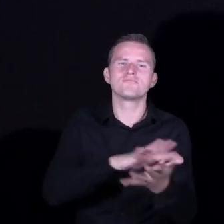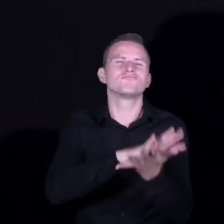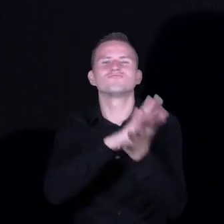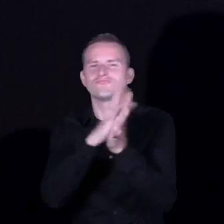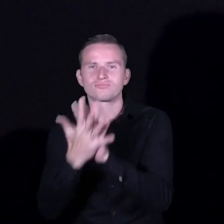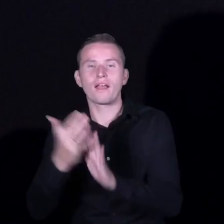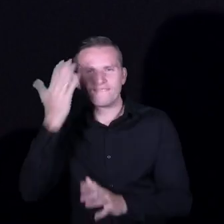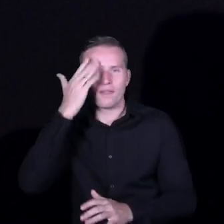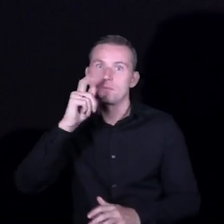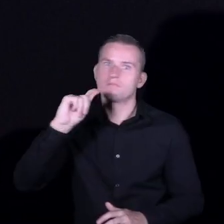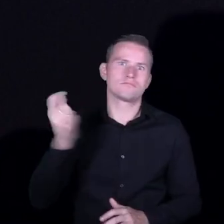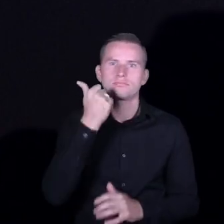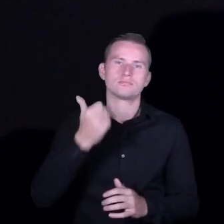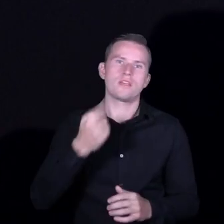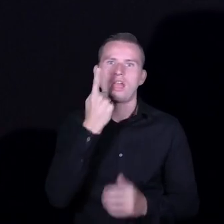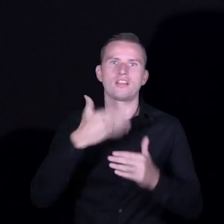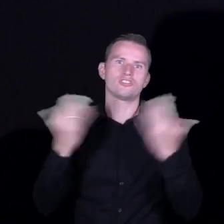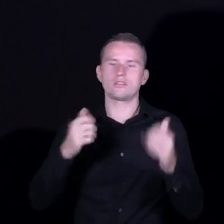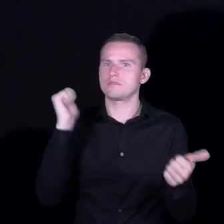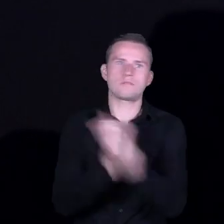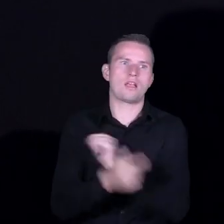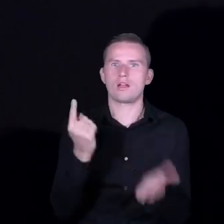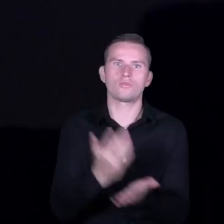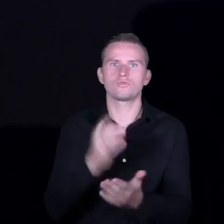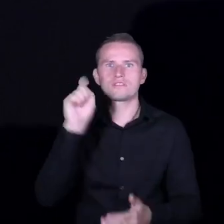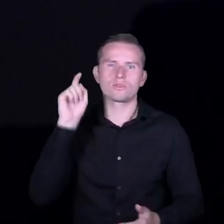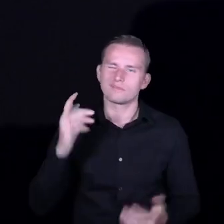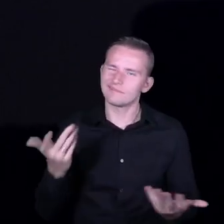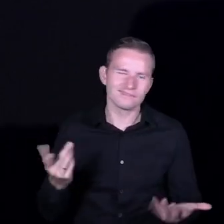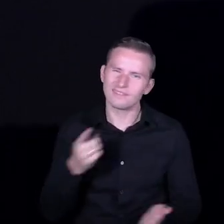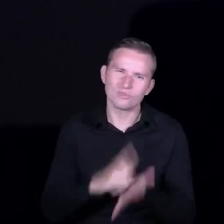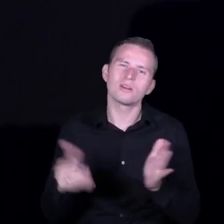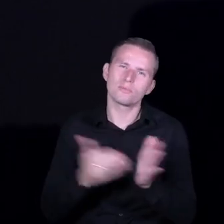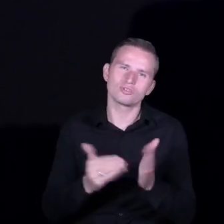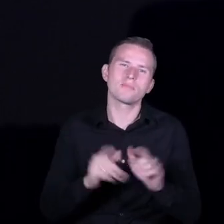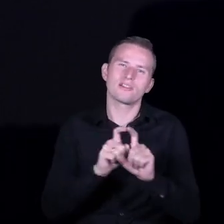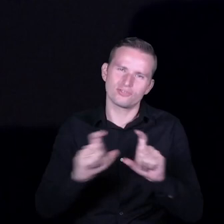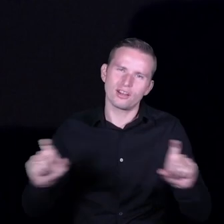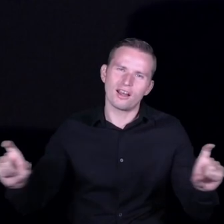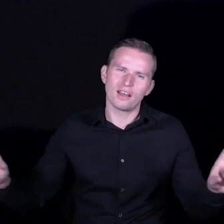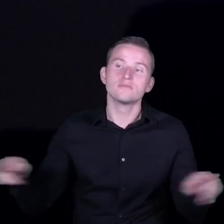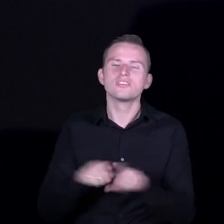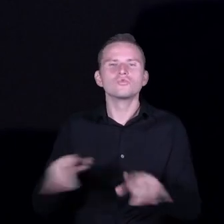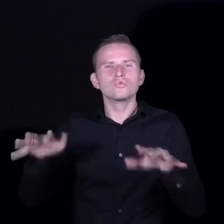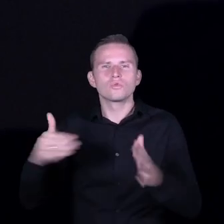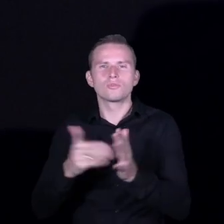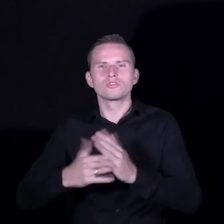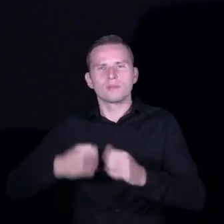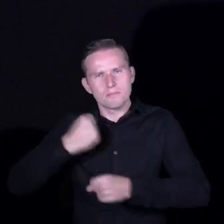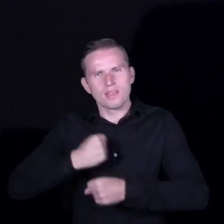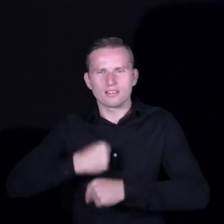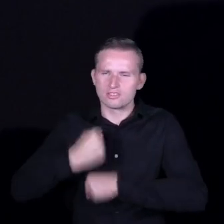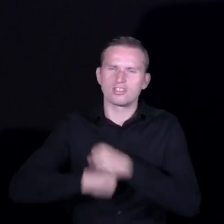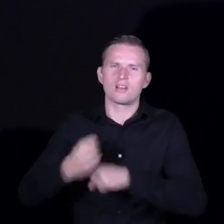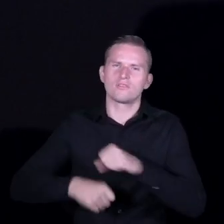dzień, że to, na to pewnie potrzeba bardzo dużo czasu i dużo zaangażowania, ale skoro się da,